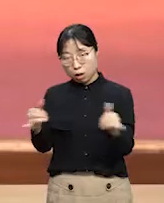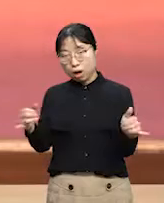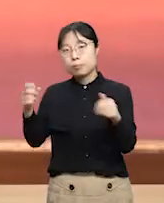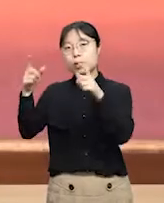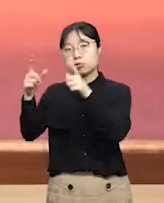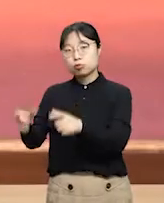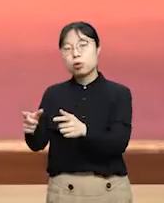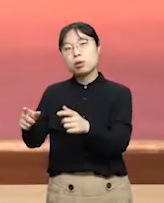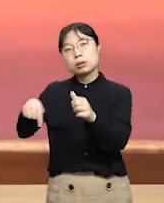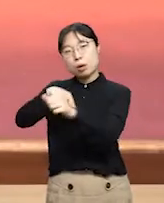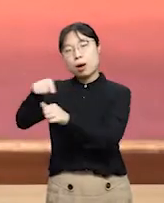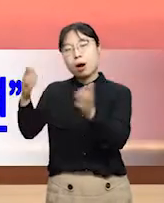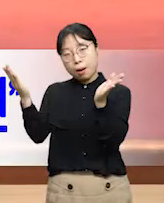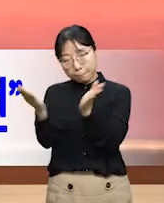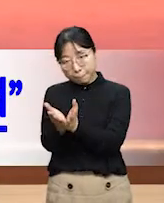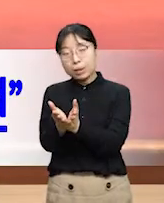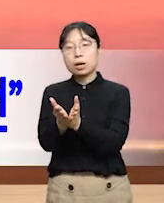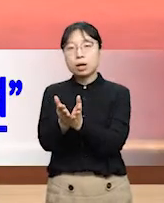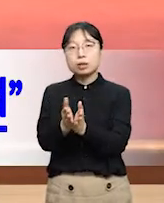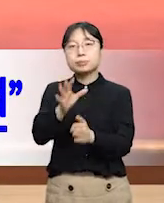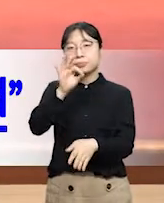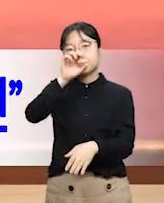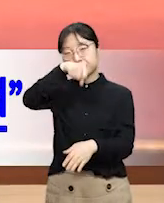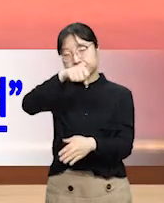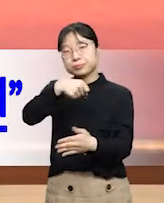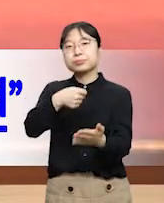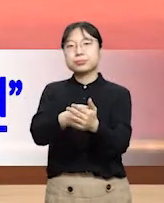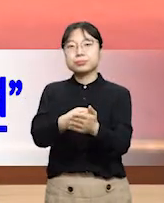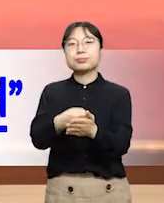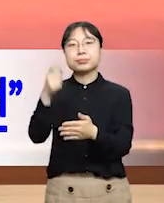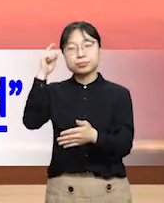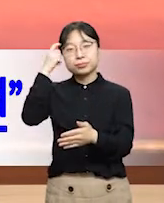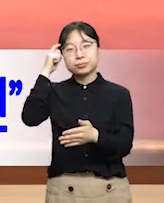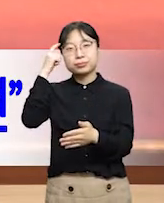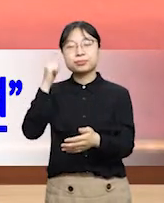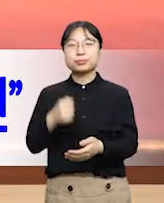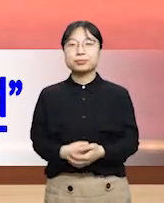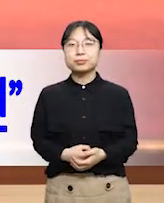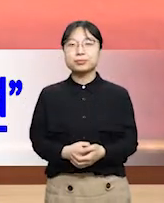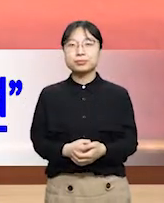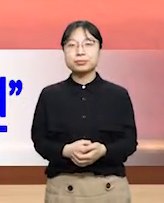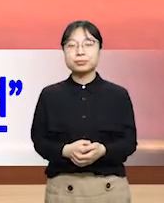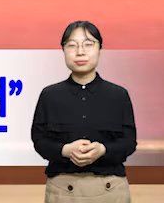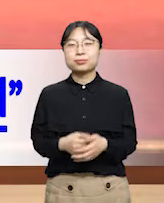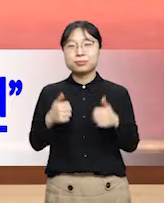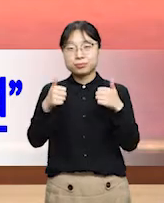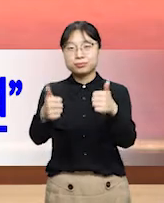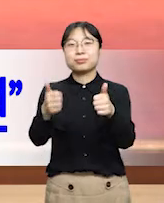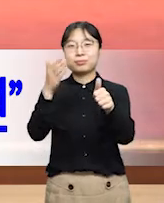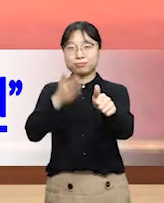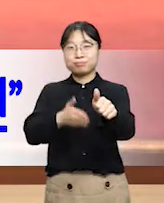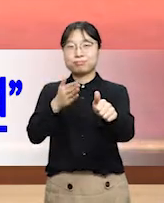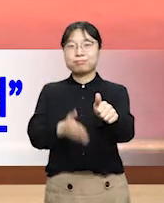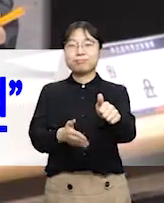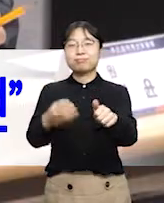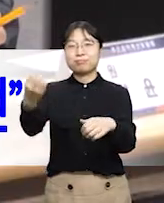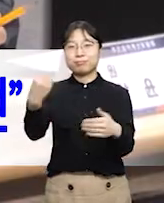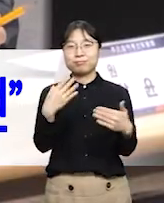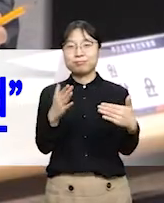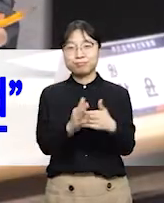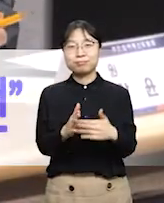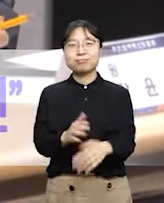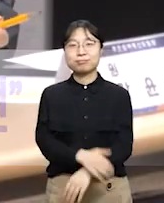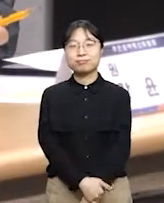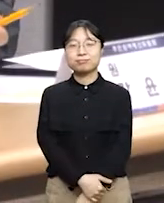눈높이에 맞는 예산이 반영되어 우리 시 재정이 알뜰하고 효율적으로 운용될 수 있도록 최선을 다해주시길 당부드린다고